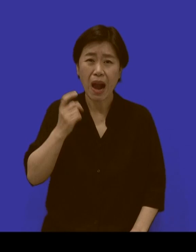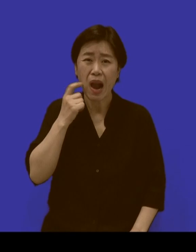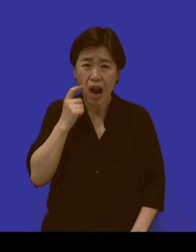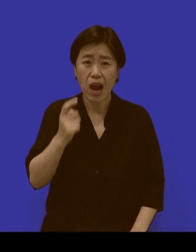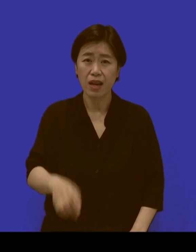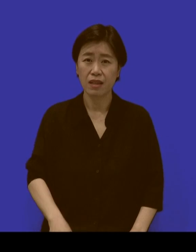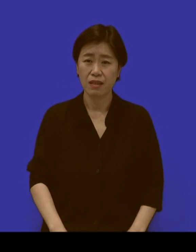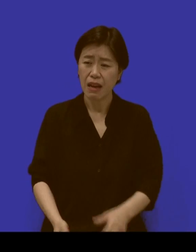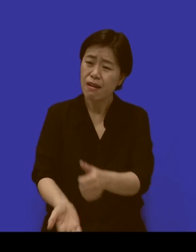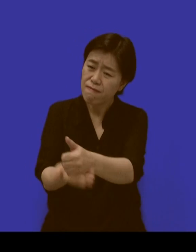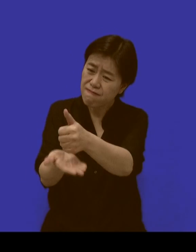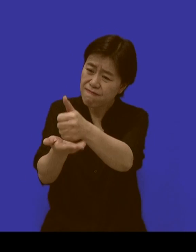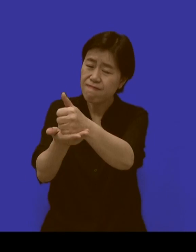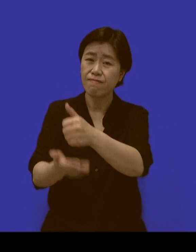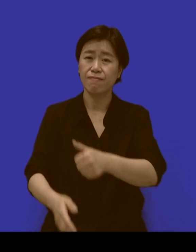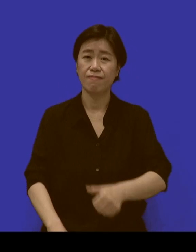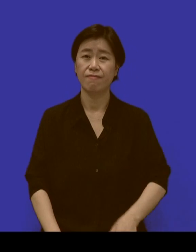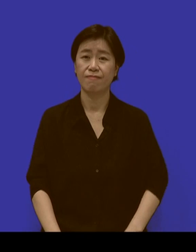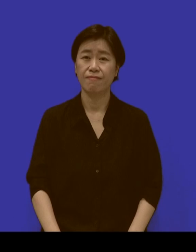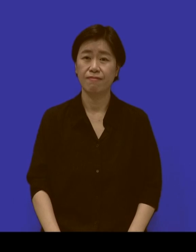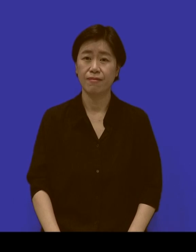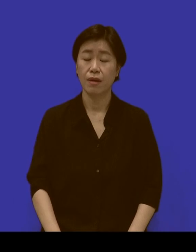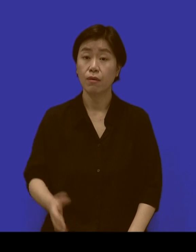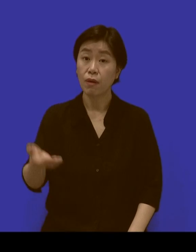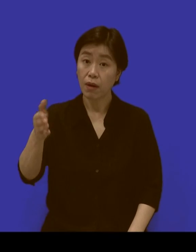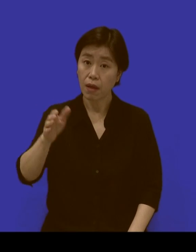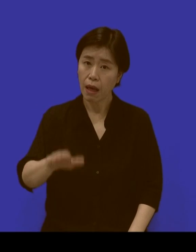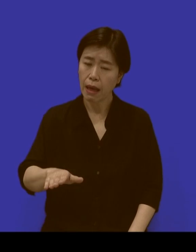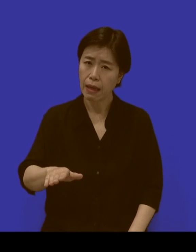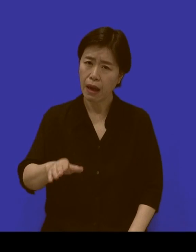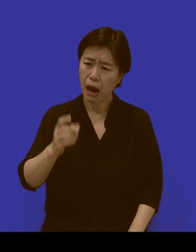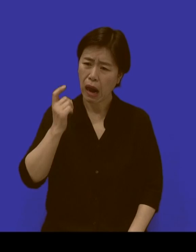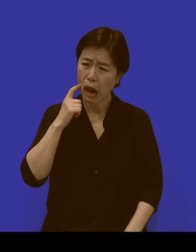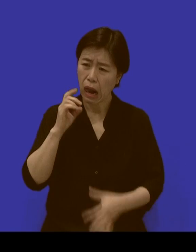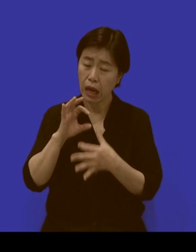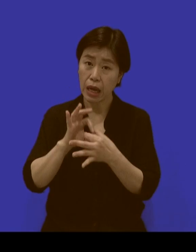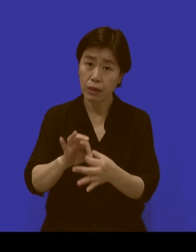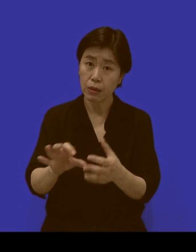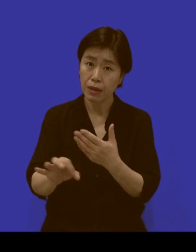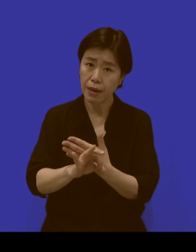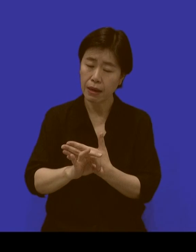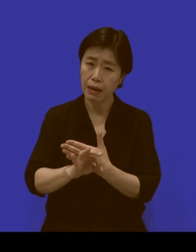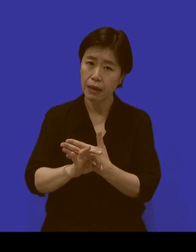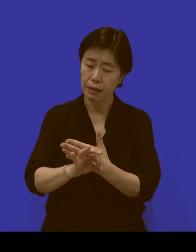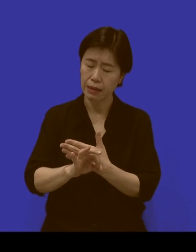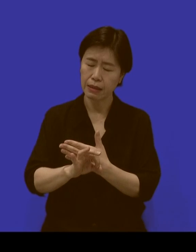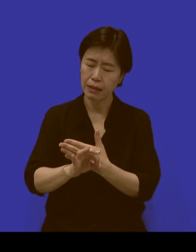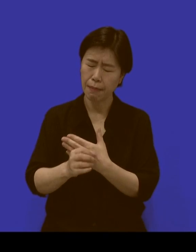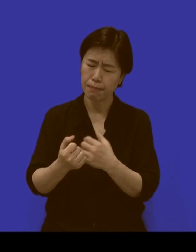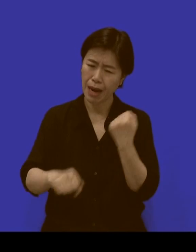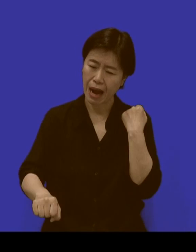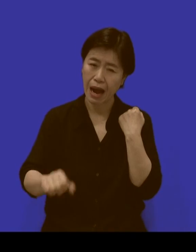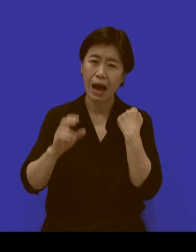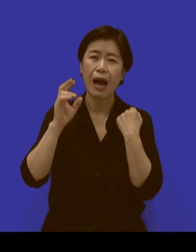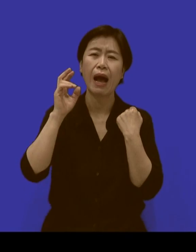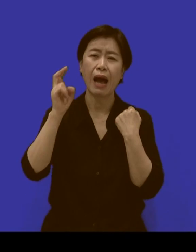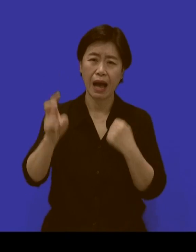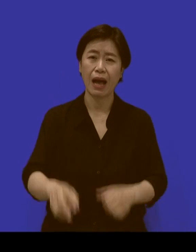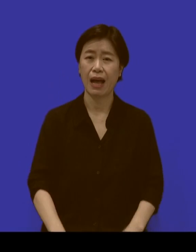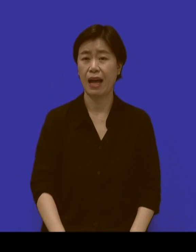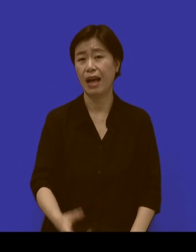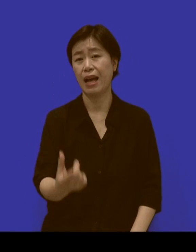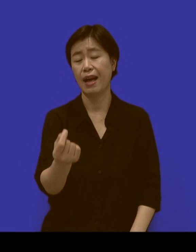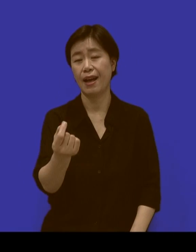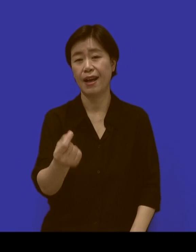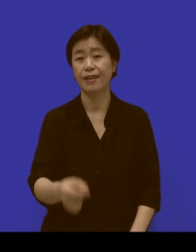그냥 응원해줘라. 근데 요것도 약간 조심해야 될 것 같다는 생각이 오늘 들었는데 그렇게 진심이 아닌 얘기를